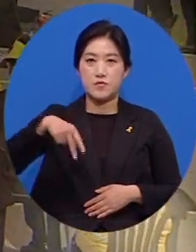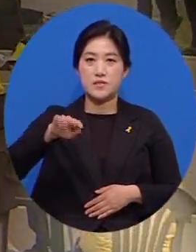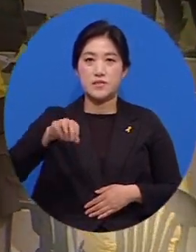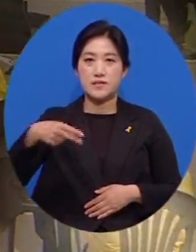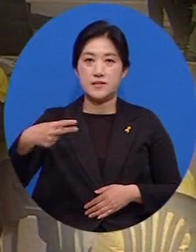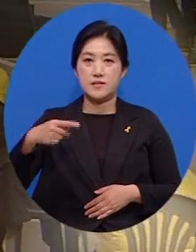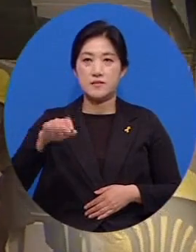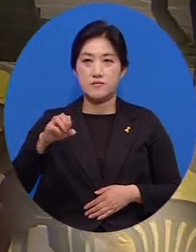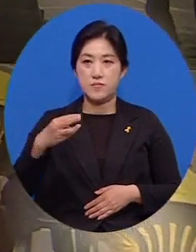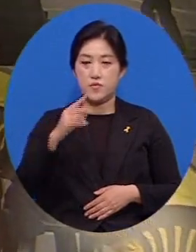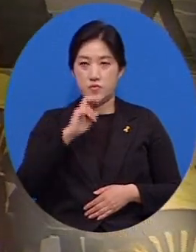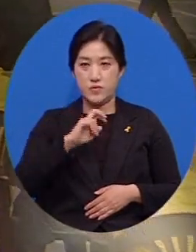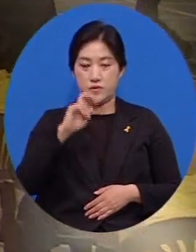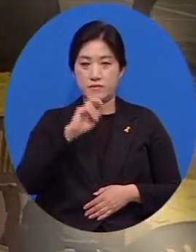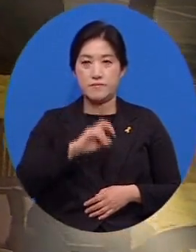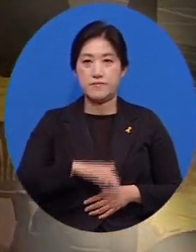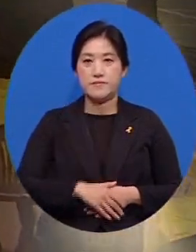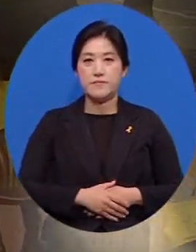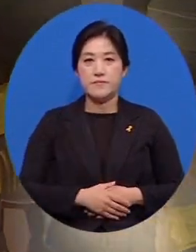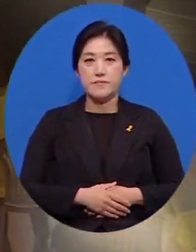1, 2, 1, 2, 3.